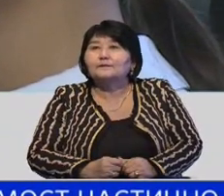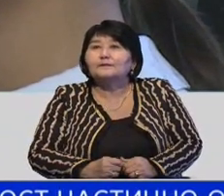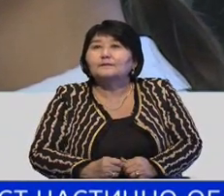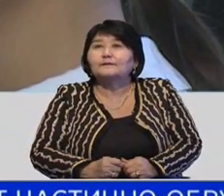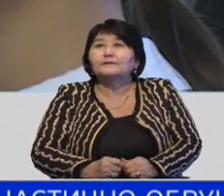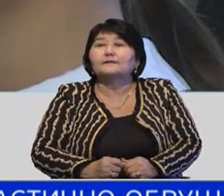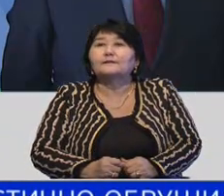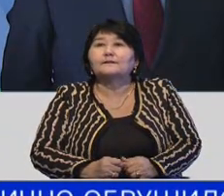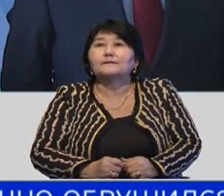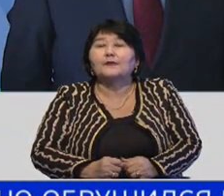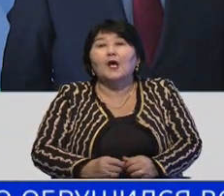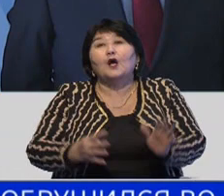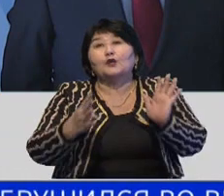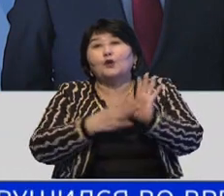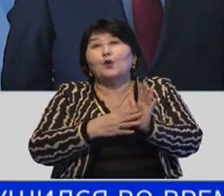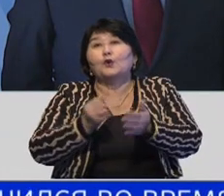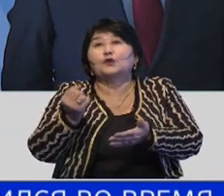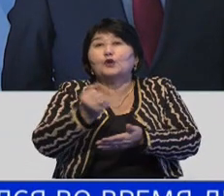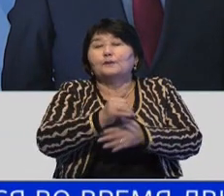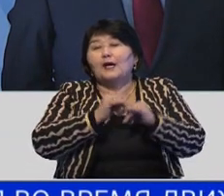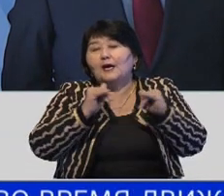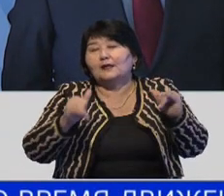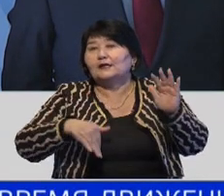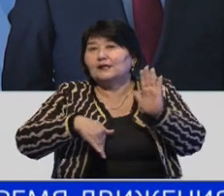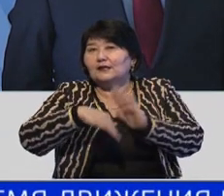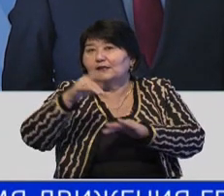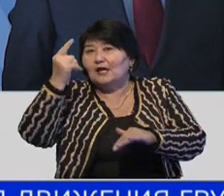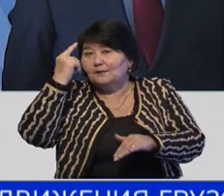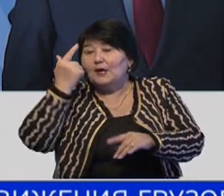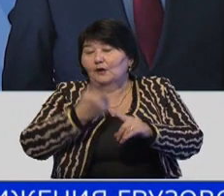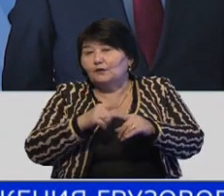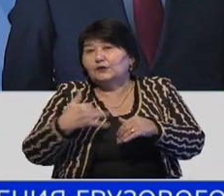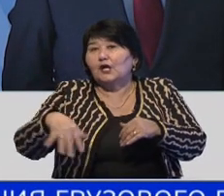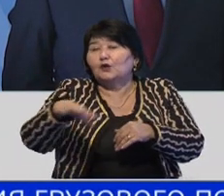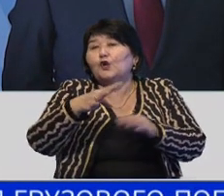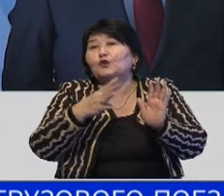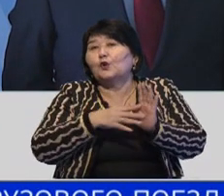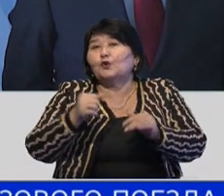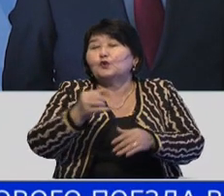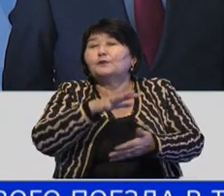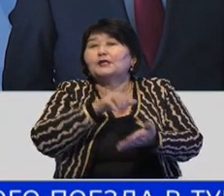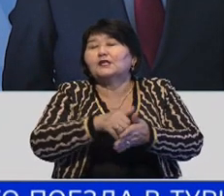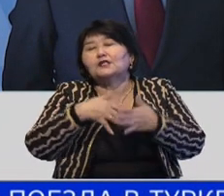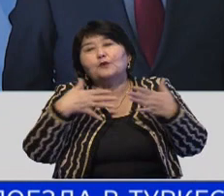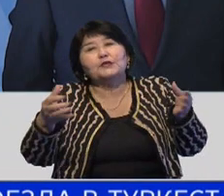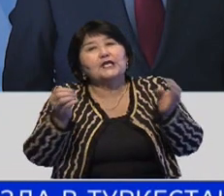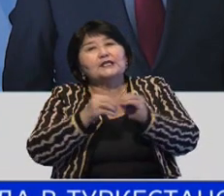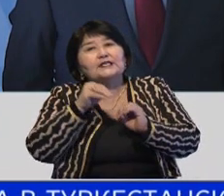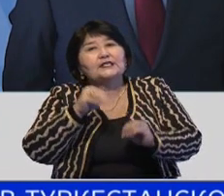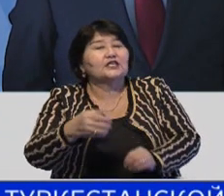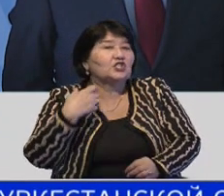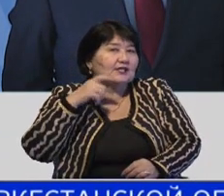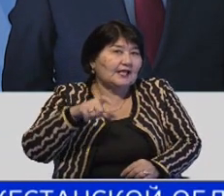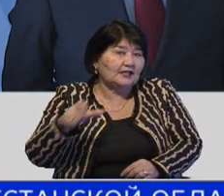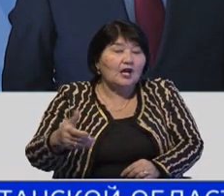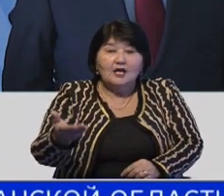тоғызқұмалақ. Тоғызқұмалақ развивается, растет интерес к нему. Сегодня в регионе тоғызқұмалақом занимается свыше 10 тысяч